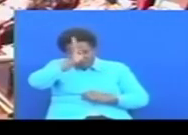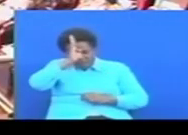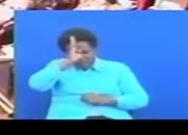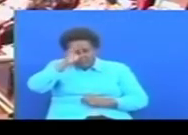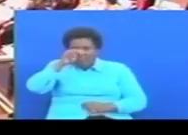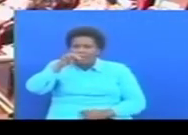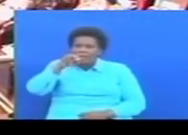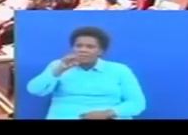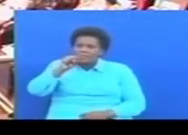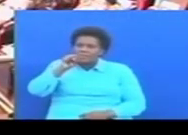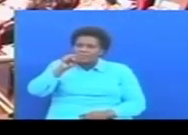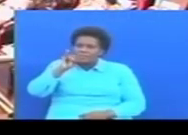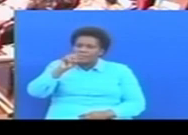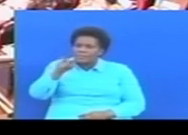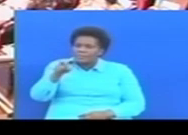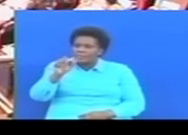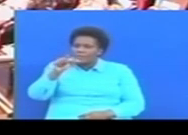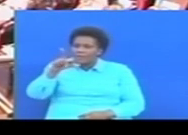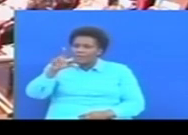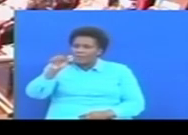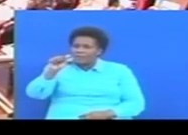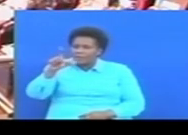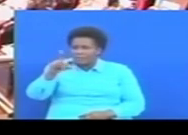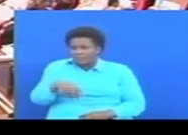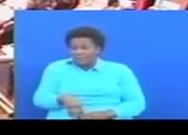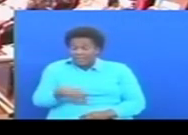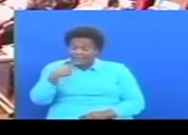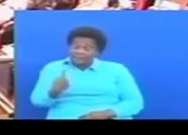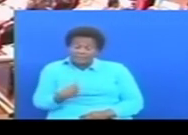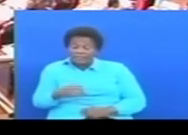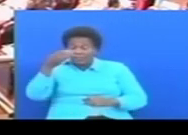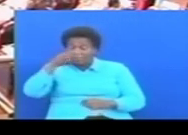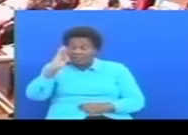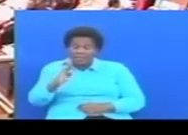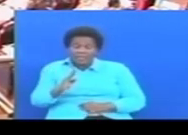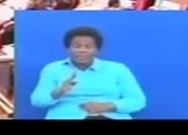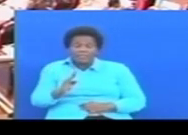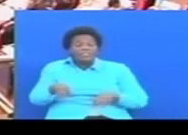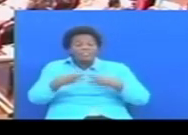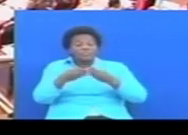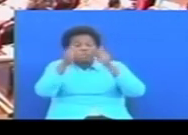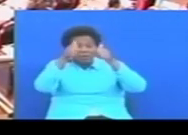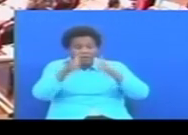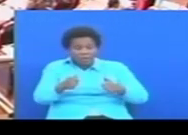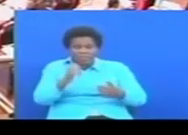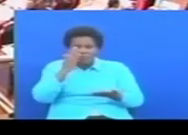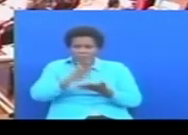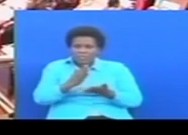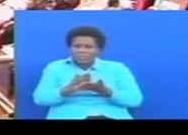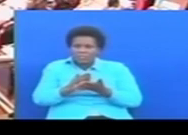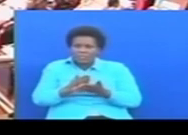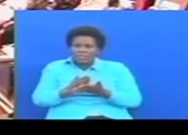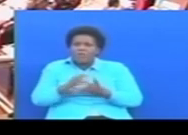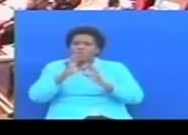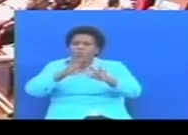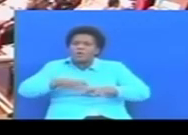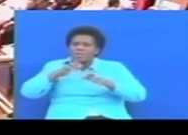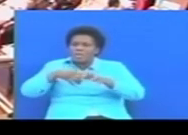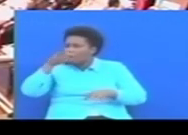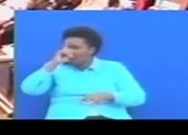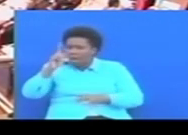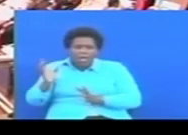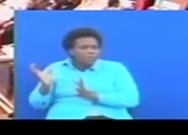hifadhi ya Kitulo, serikali iliahidi kupeleka wanyama wasio wakali yani pundamilia 25, lakini mpaka sasa bado wanyama hao hawajapelekwa